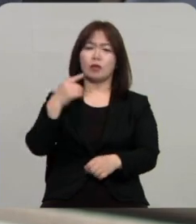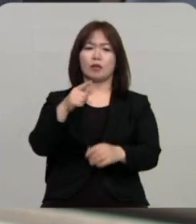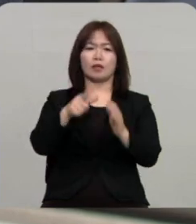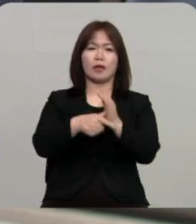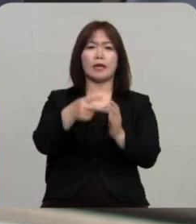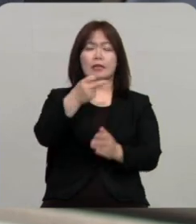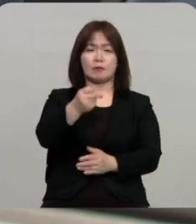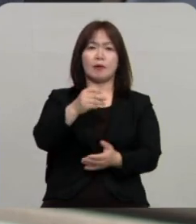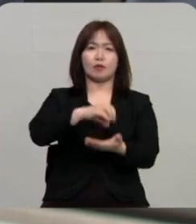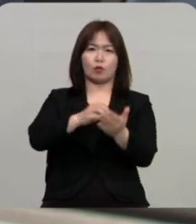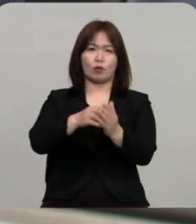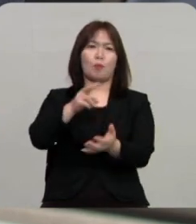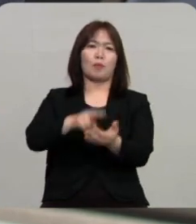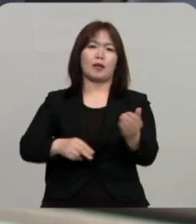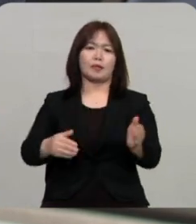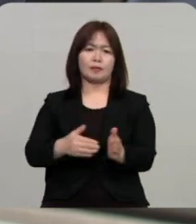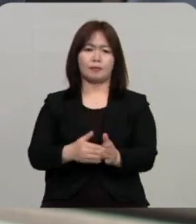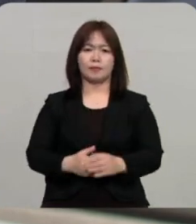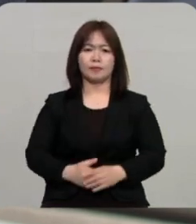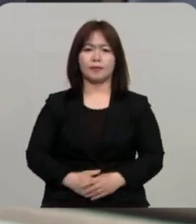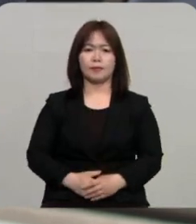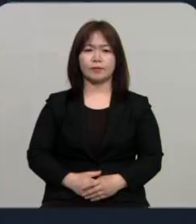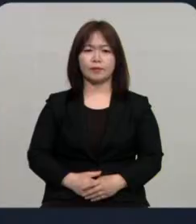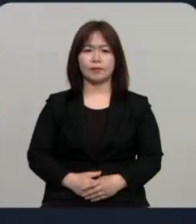장 넘게 팔렸습니다.